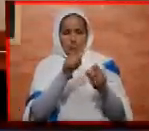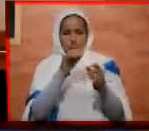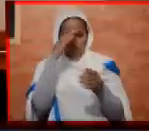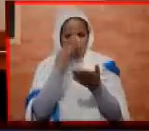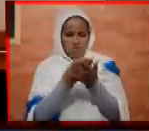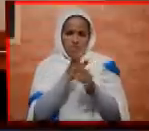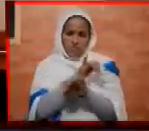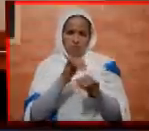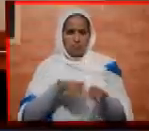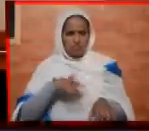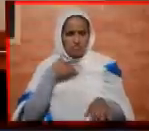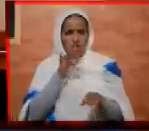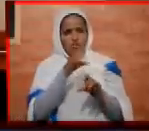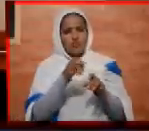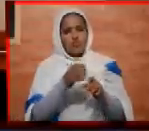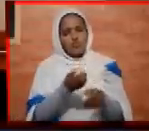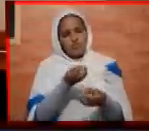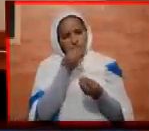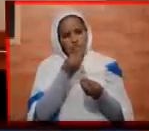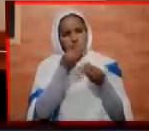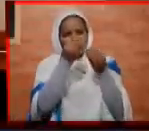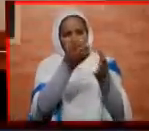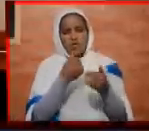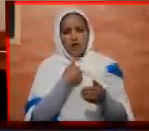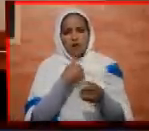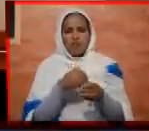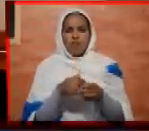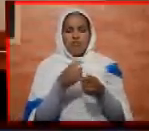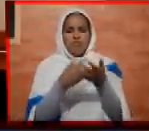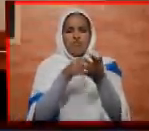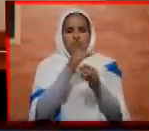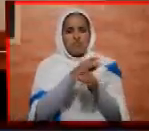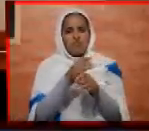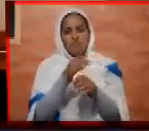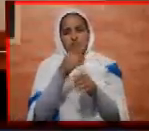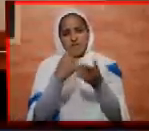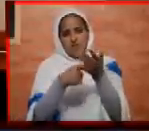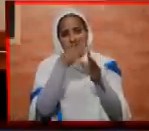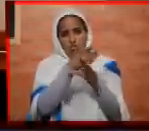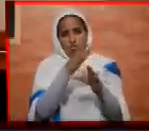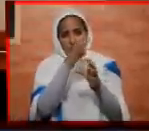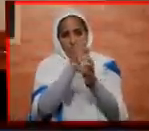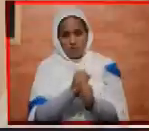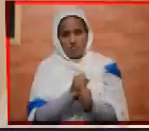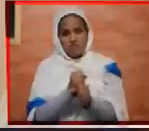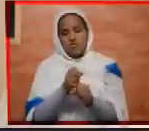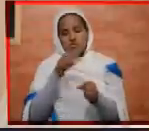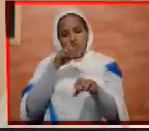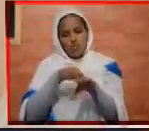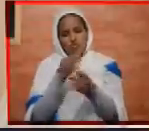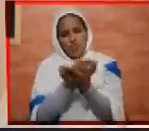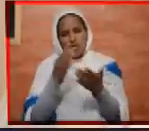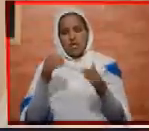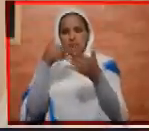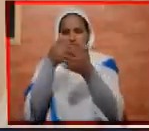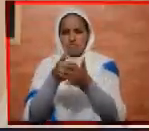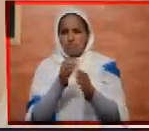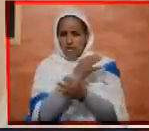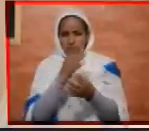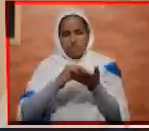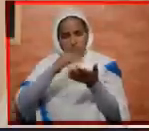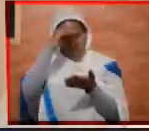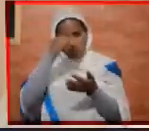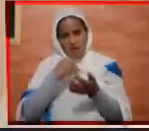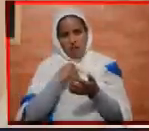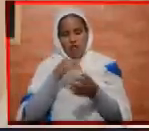ይለያያል። በደቡብ ከአዲስ አበባ በኋላ ያለ በከተማም ሆነ በገጠርም